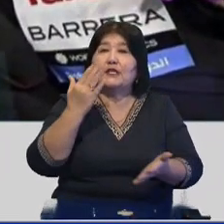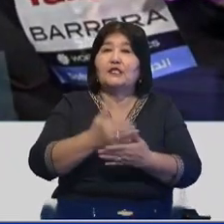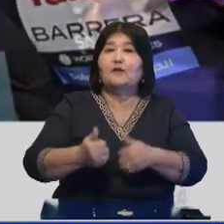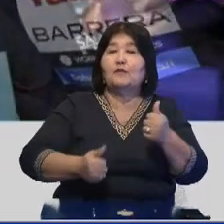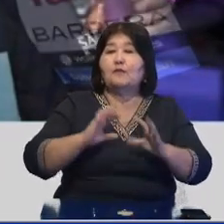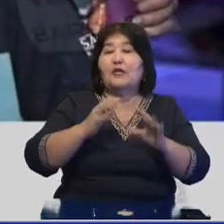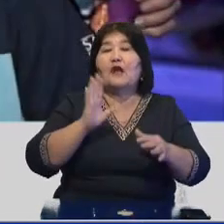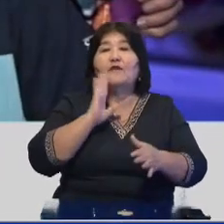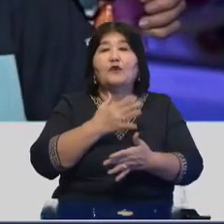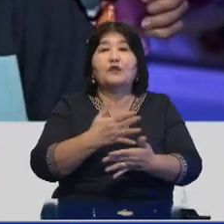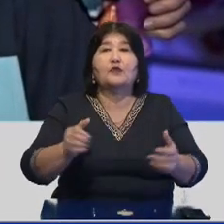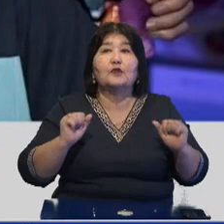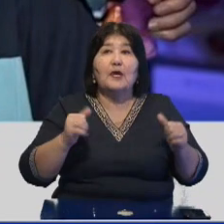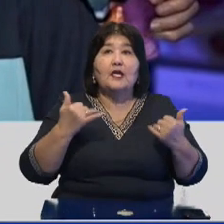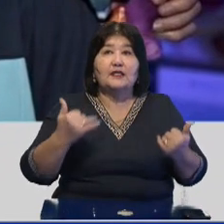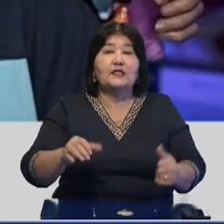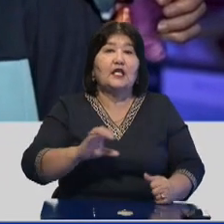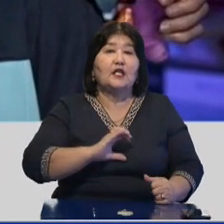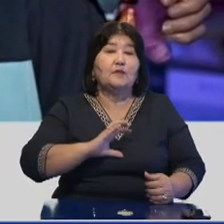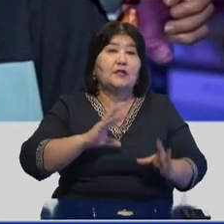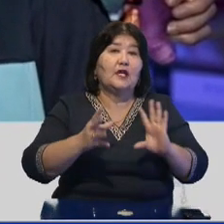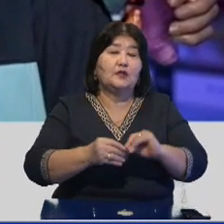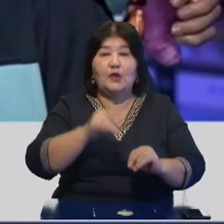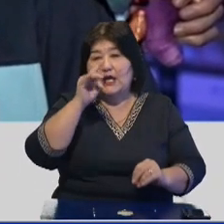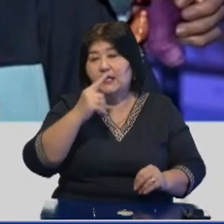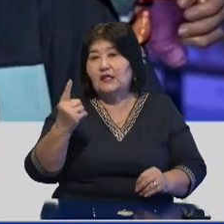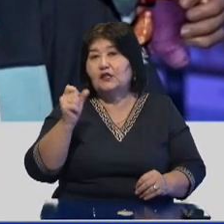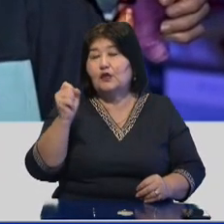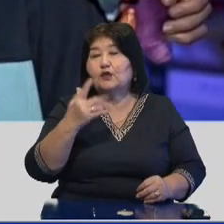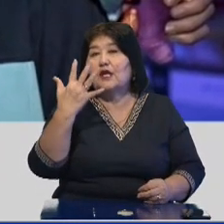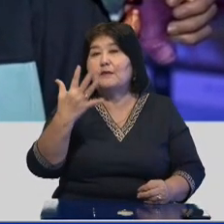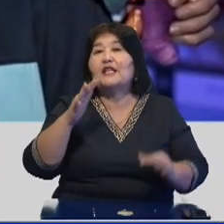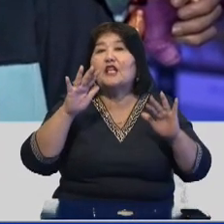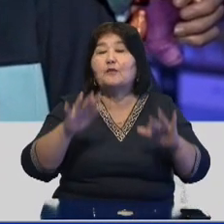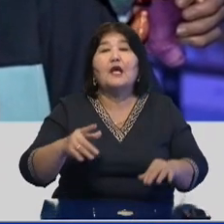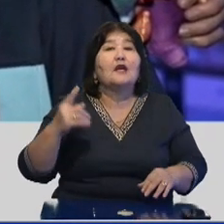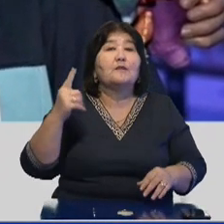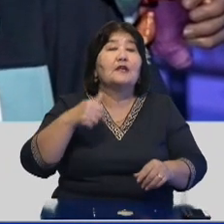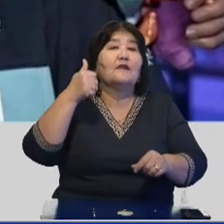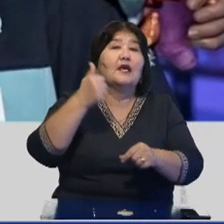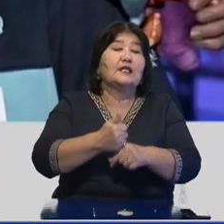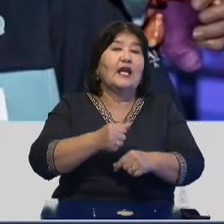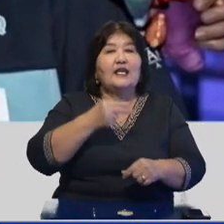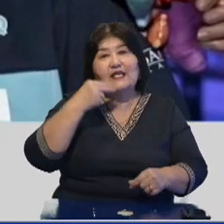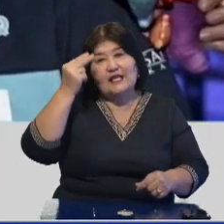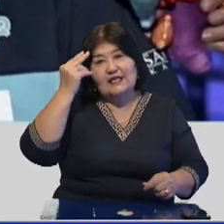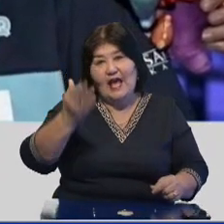мира по водным видам спорта. Сейчас в медальном зачете Казахстан с одним золотом на пятом месте. Возглавляет таблицу Китай.